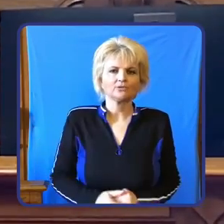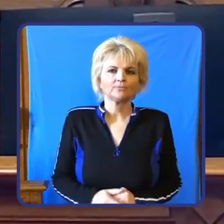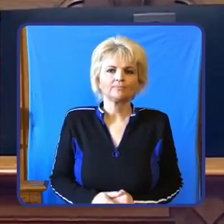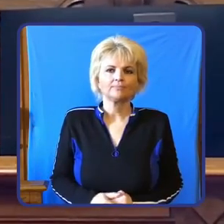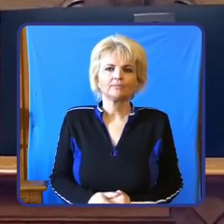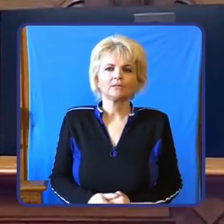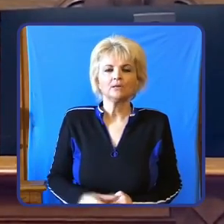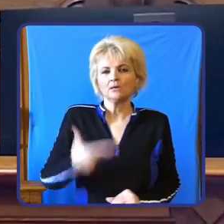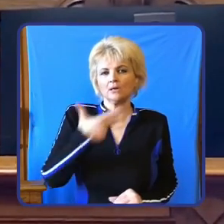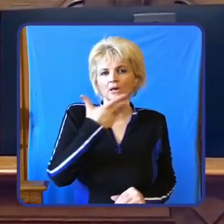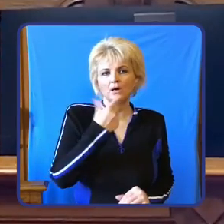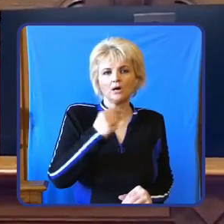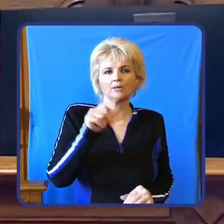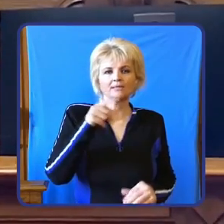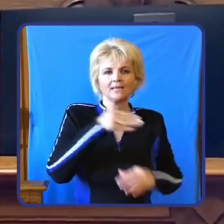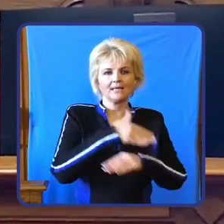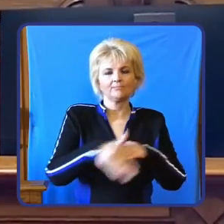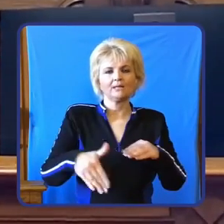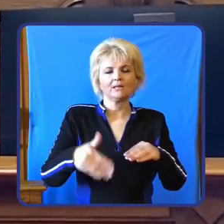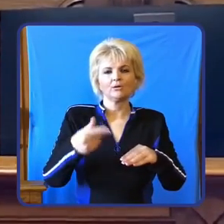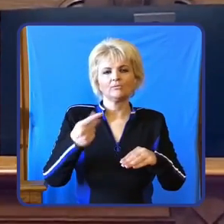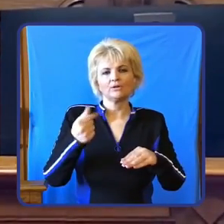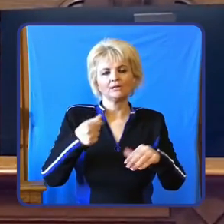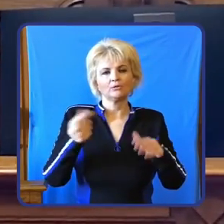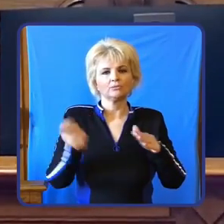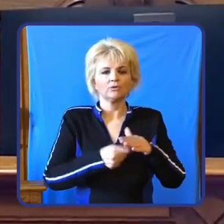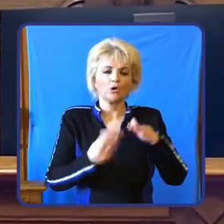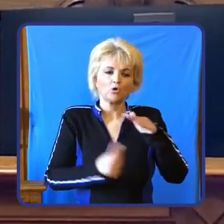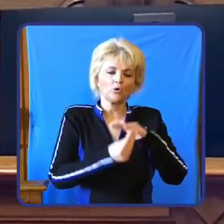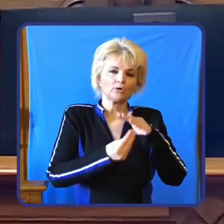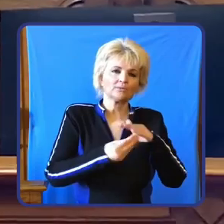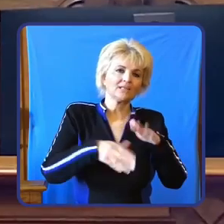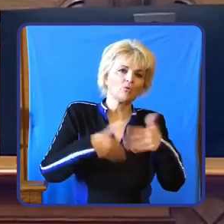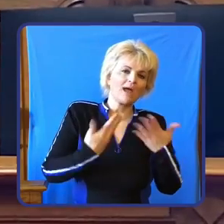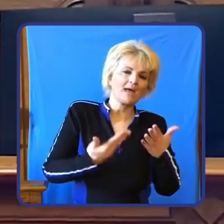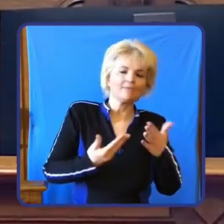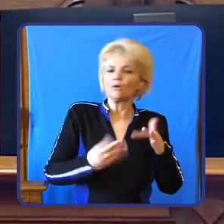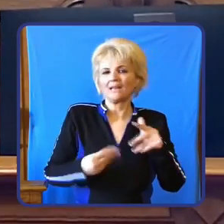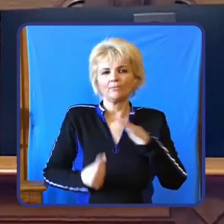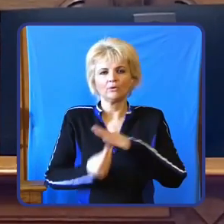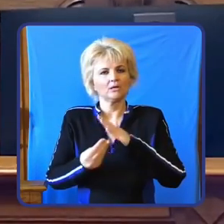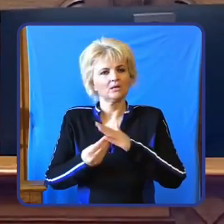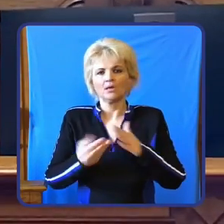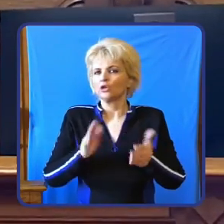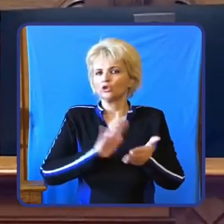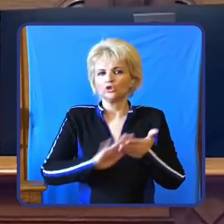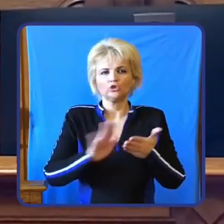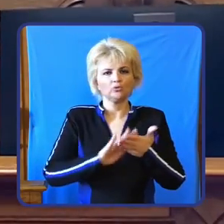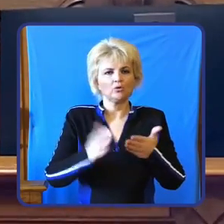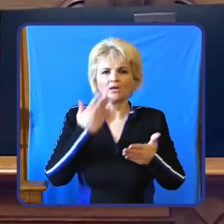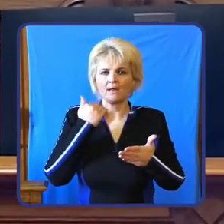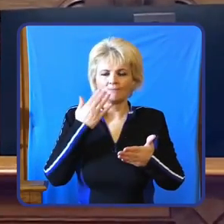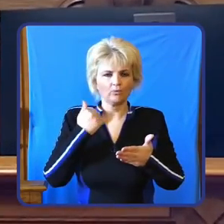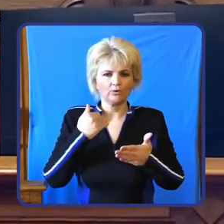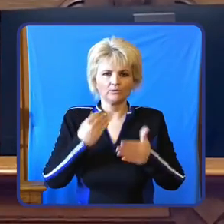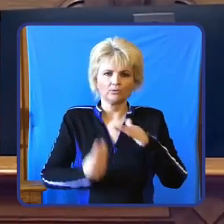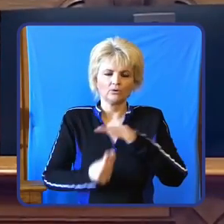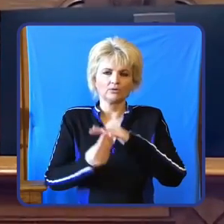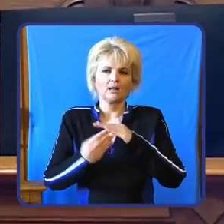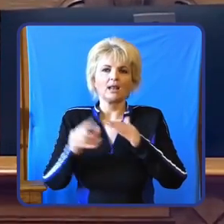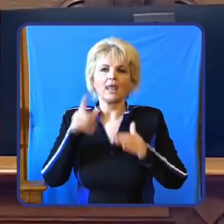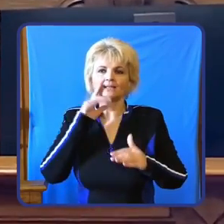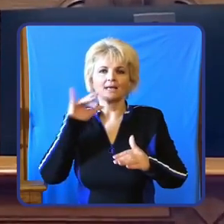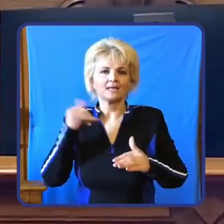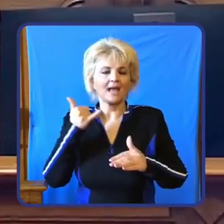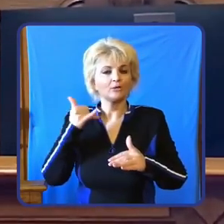a 32 milliós bírság az korrupciót takar, vagy nem. Föl sem merült, soha. Lázár Jánosban fölmerült, tett